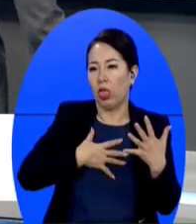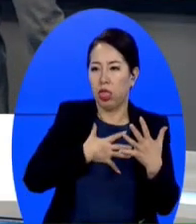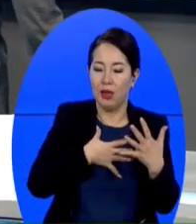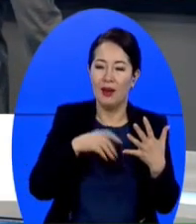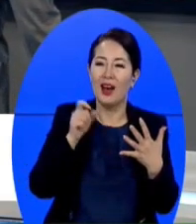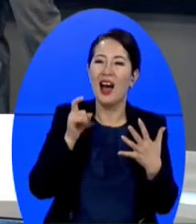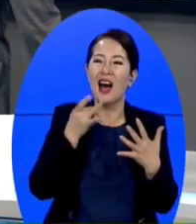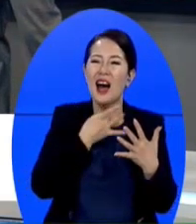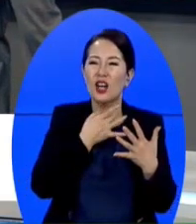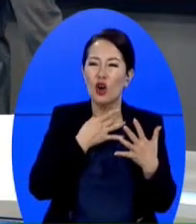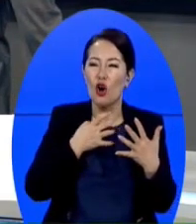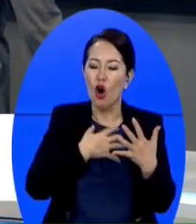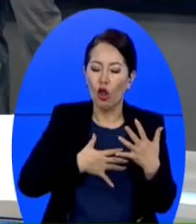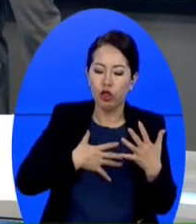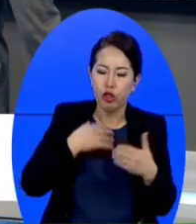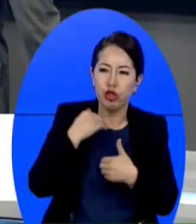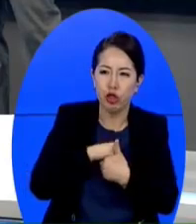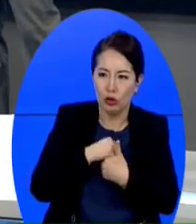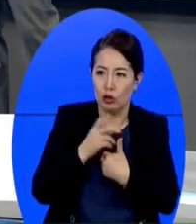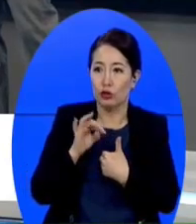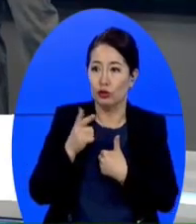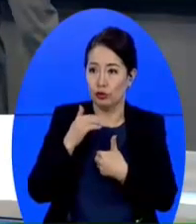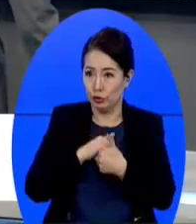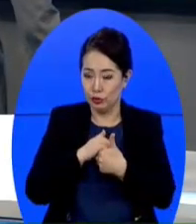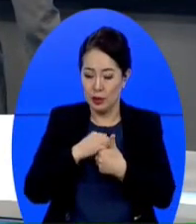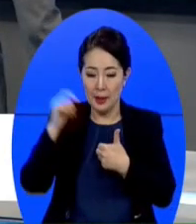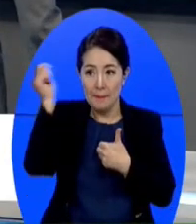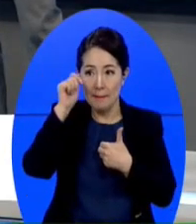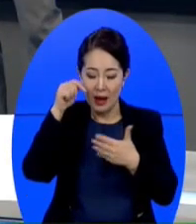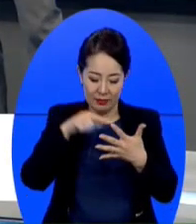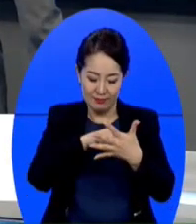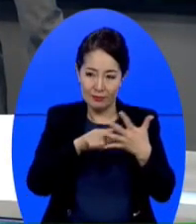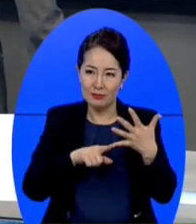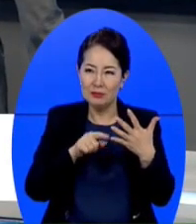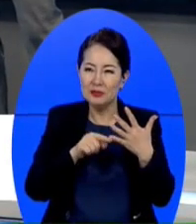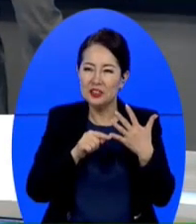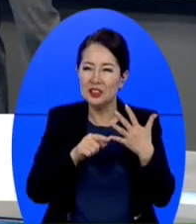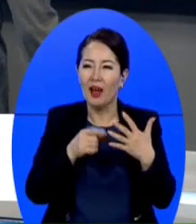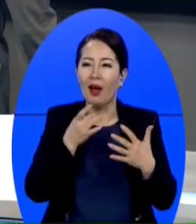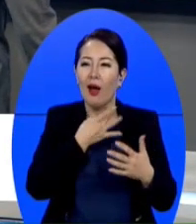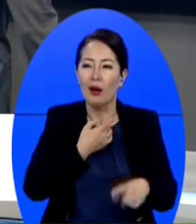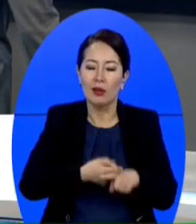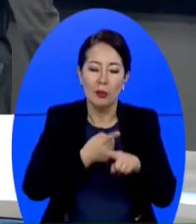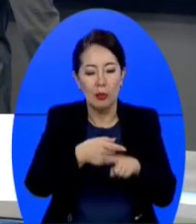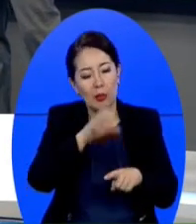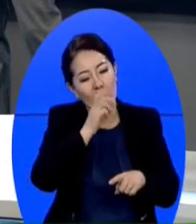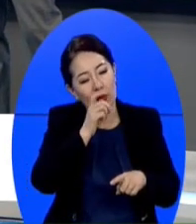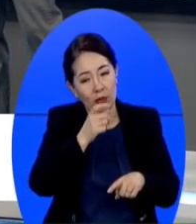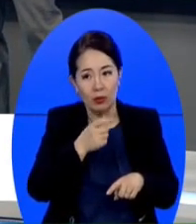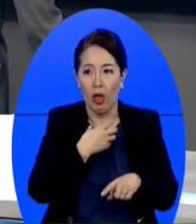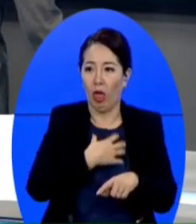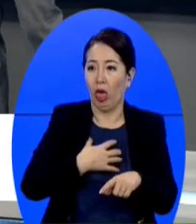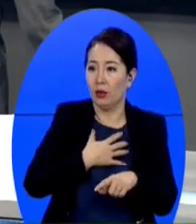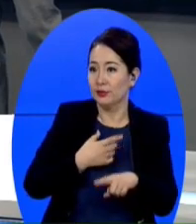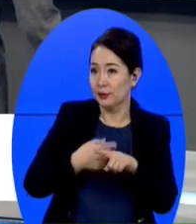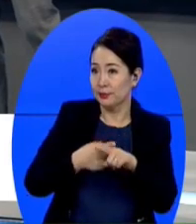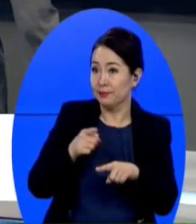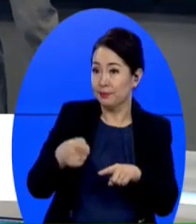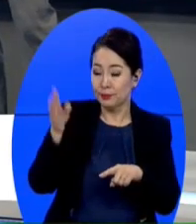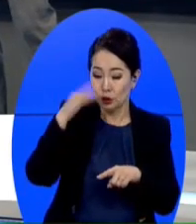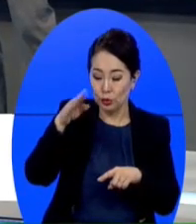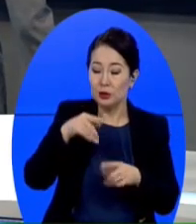Тэнийг бол одоо яг баярын өдрүүдээр архины хэрэглээг ихсгэснээс болоод архины хордлого нэмэгддгээ гэсэн дуудлагууд